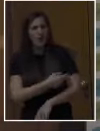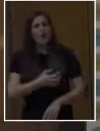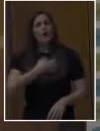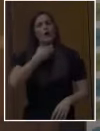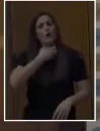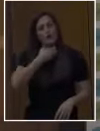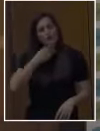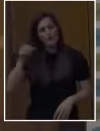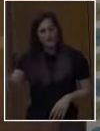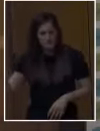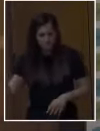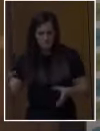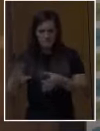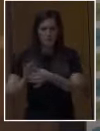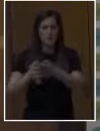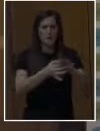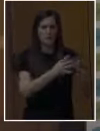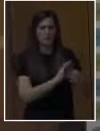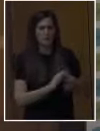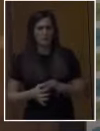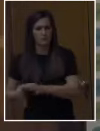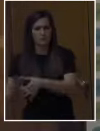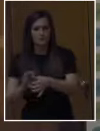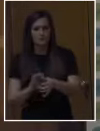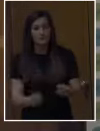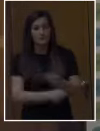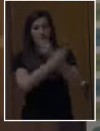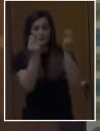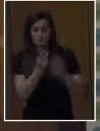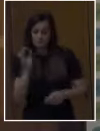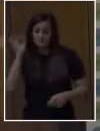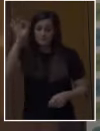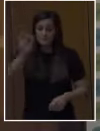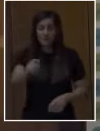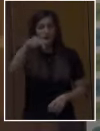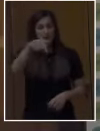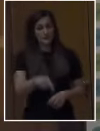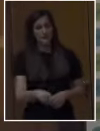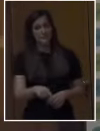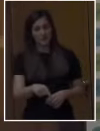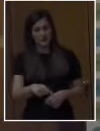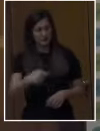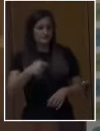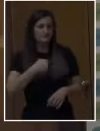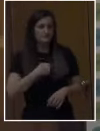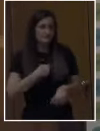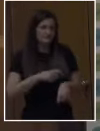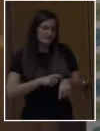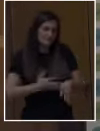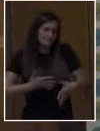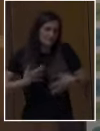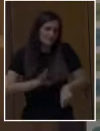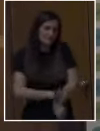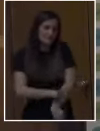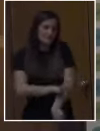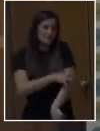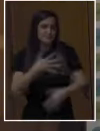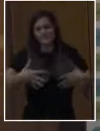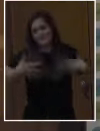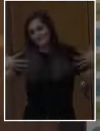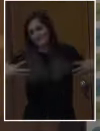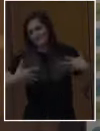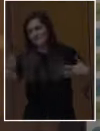αυτά μας έχουν φέρει εδώ. Μας έχουν φέρει στο σήμερα, με εμένα να είμαι πάρα πολύ χαρούμενος που